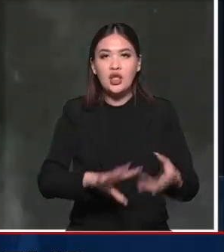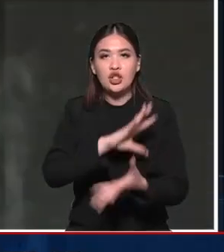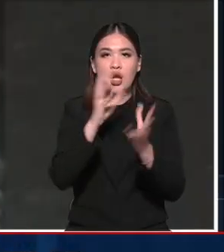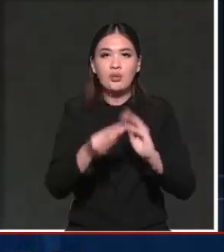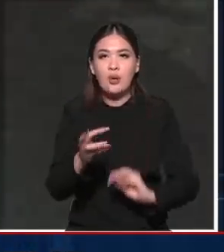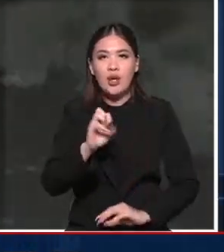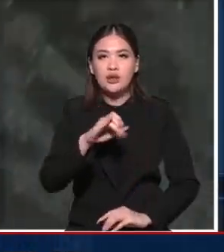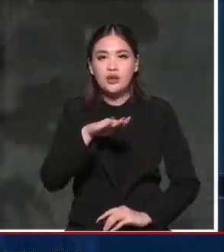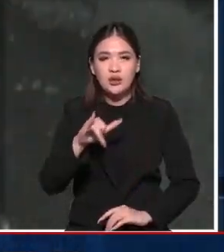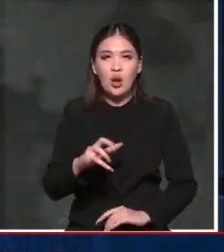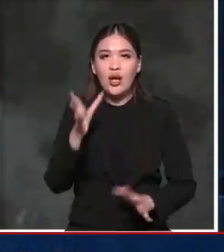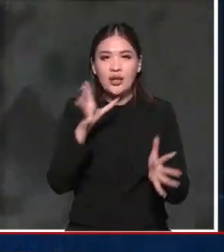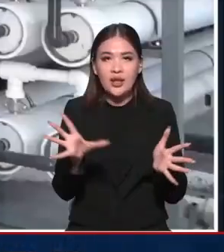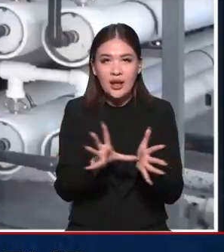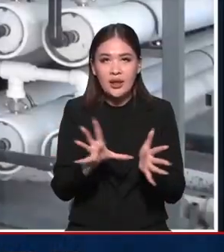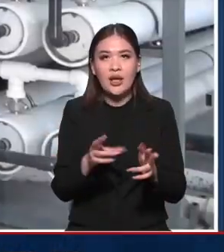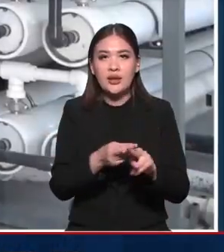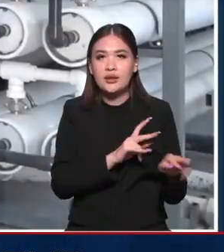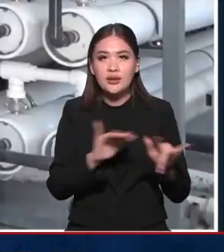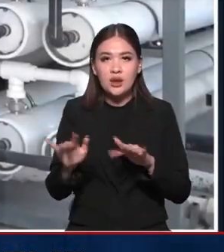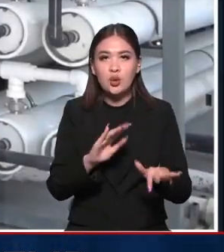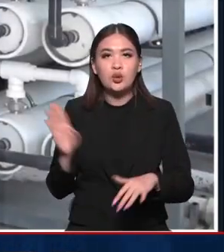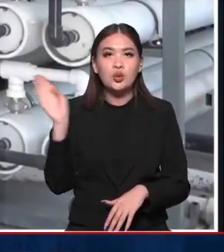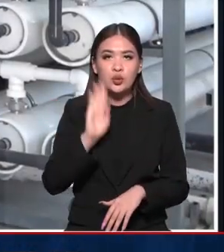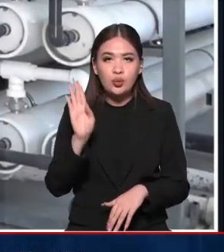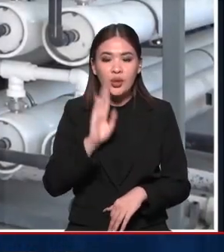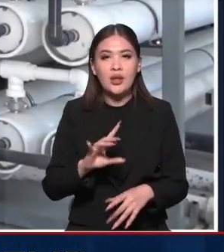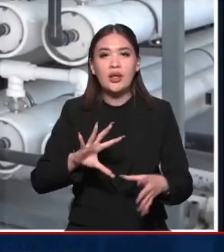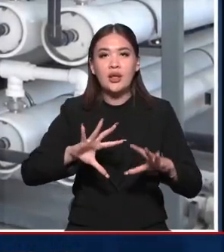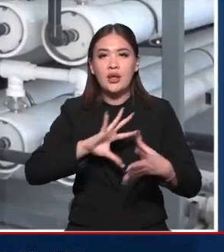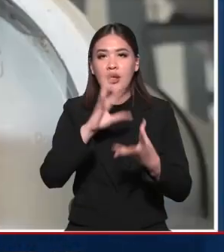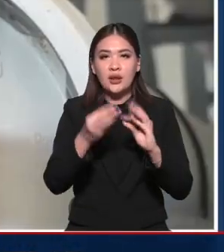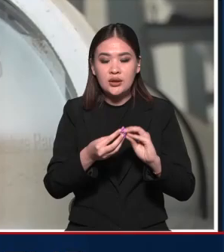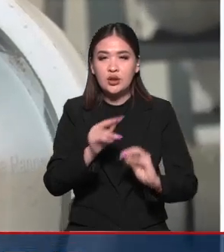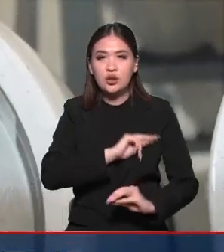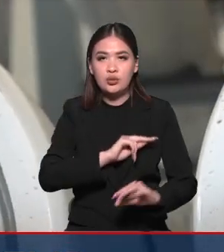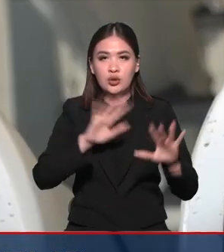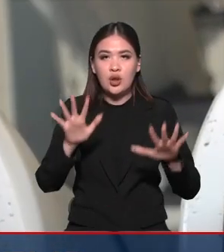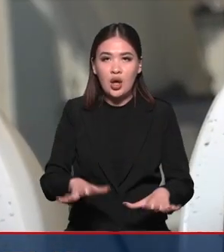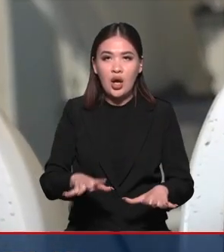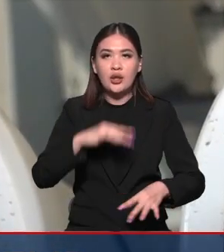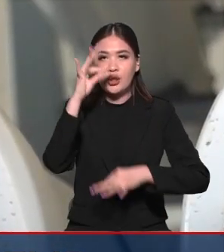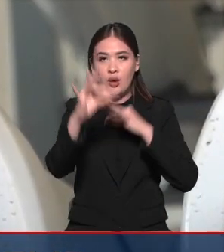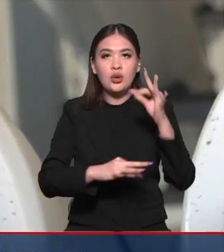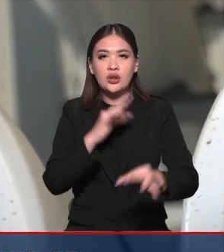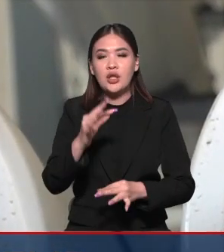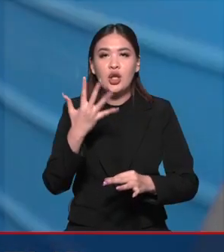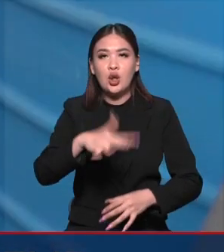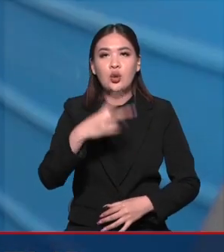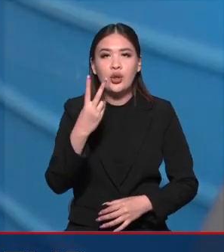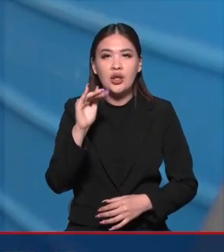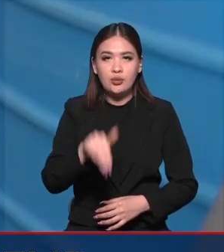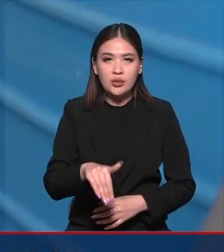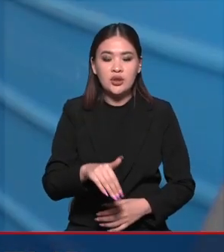Маңғыстау атом энергия комбинаты Маңғыстау өңірін ауызсумен қамтайтын негізгі кәсіпорын. Оның өндірістік қуаты тәулігіне 52 мың текше